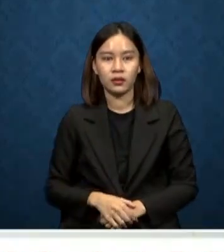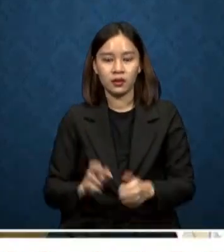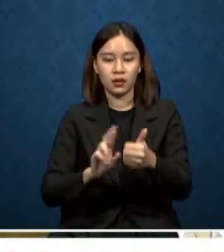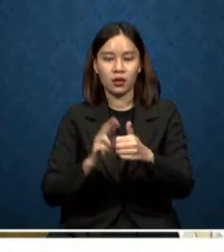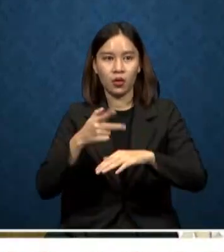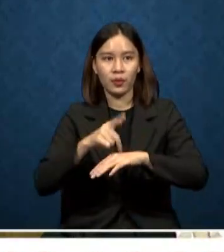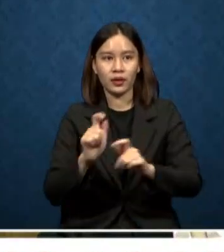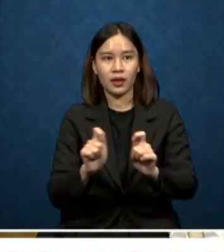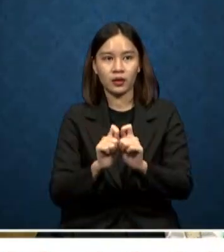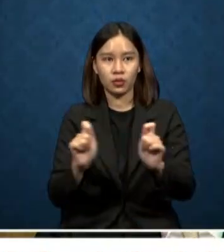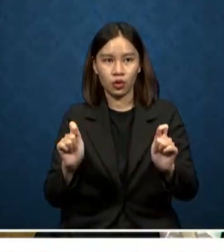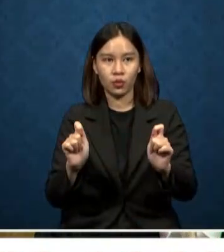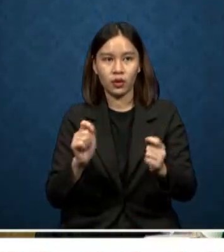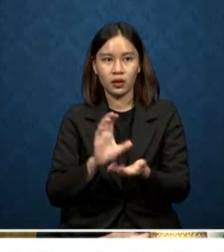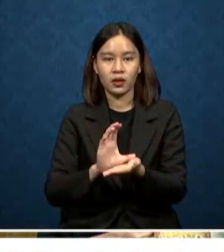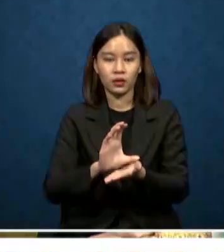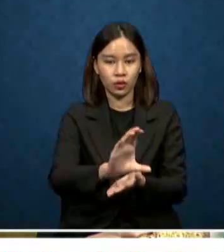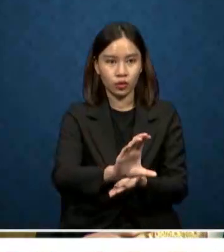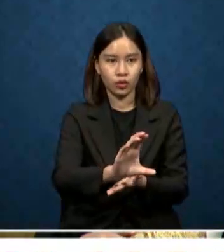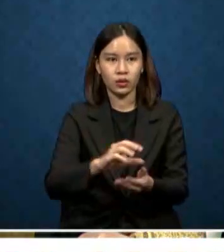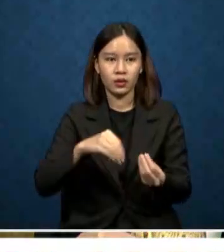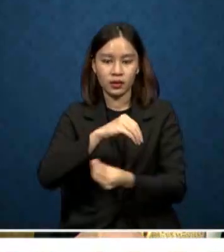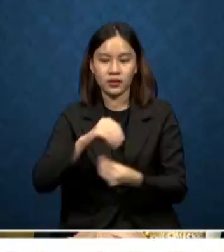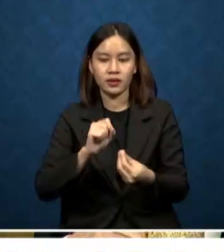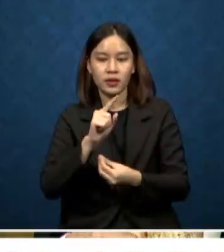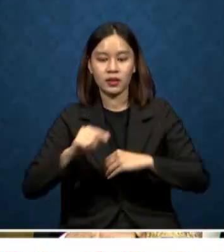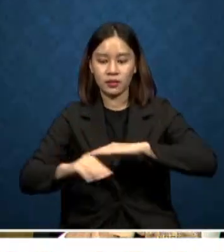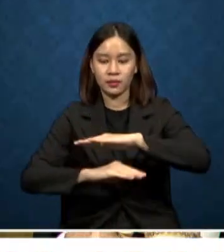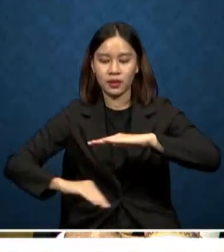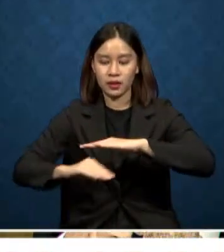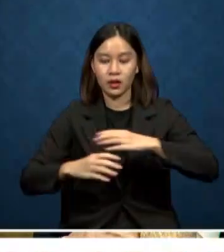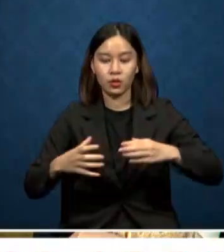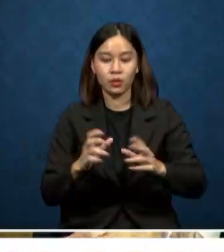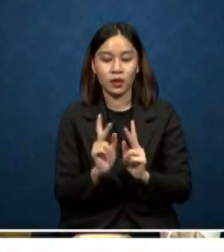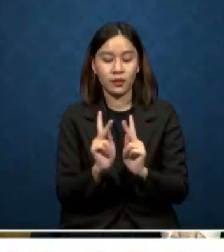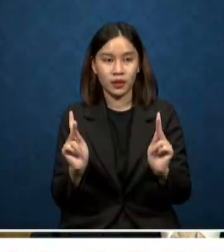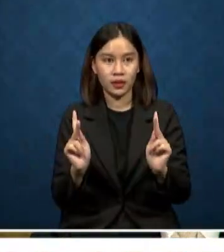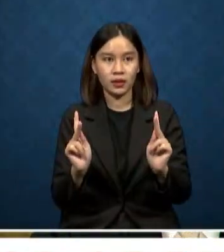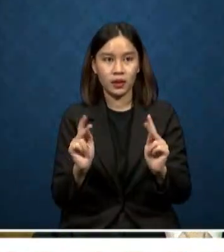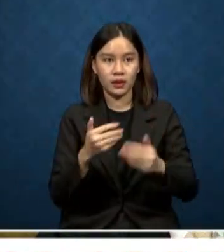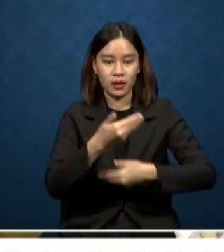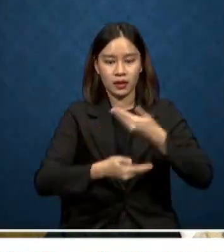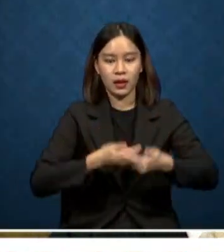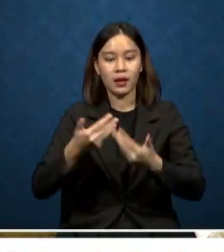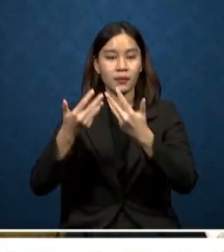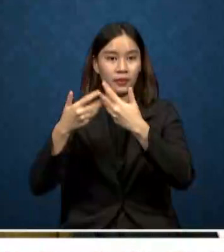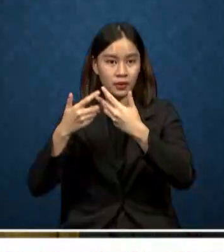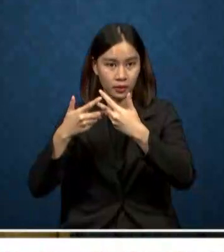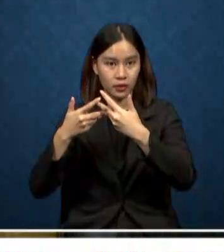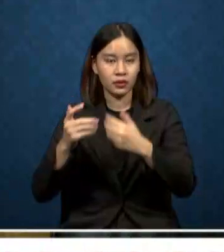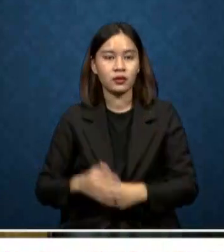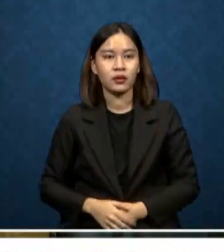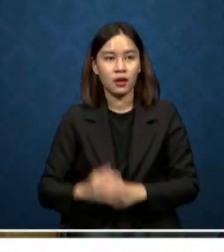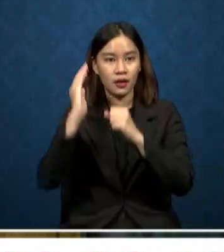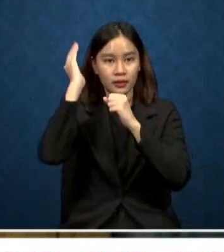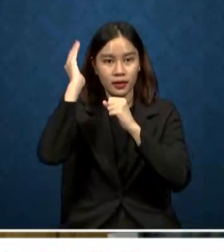องประทานแทคำฐธิการการลงทุนและเศรฐิตฐานลาก ในคณะคฐธการการผานิและการอุตสาหกรมข